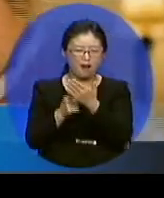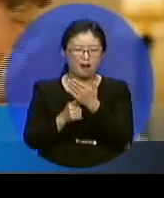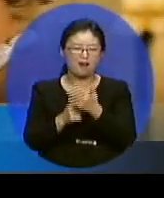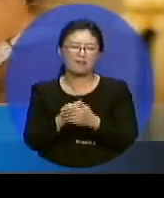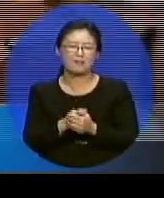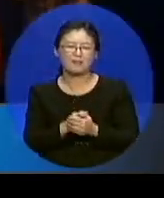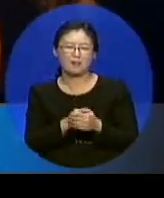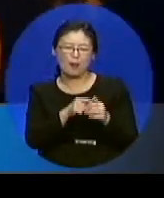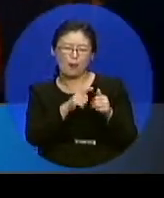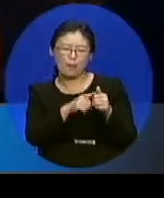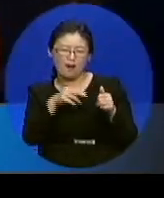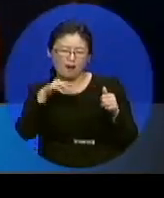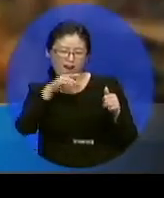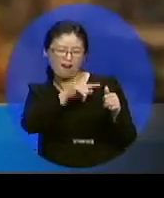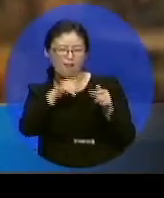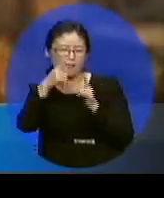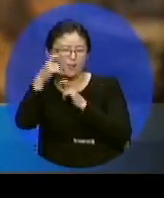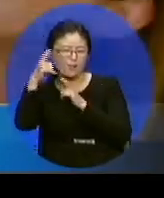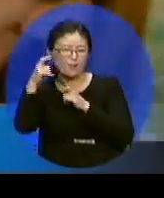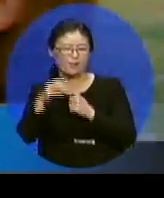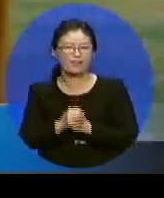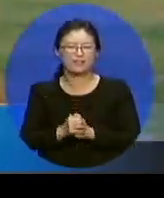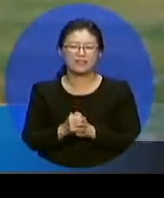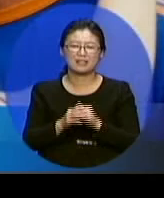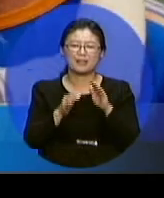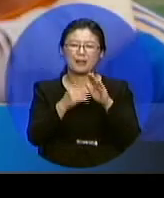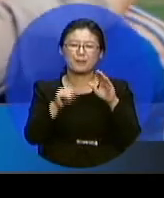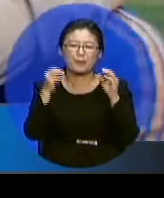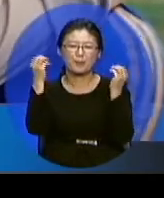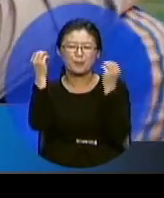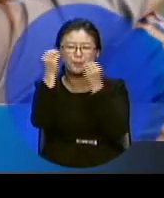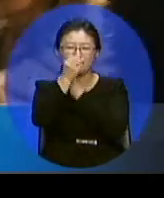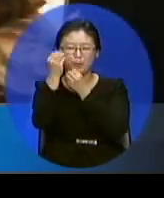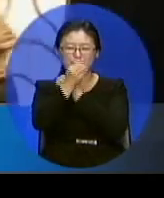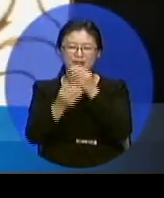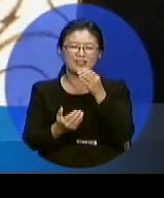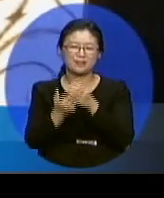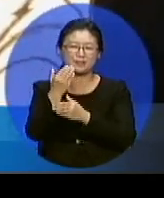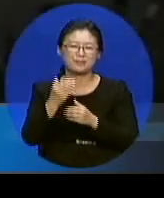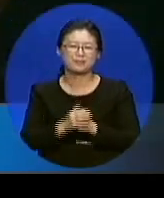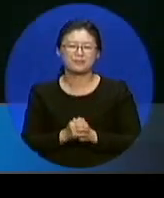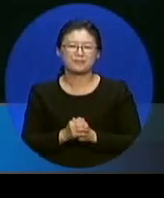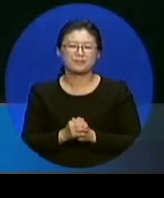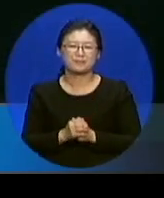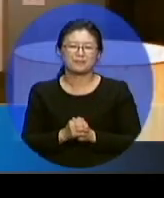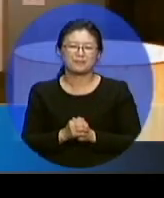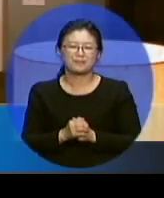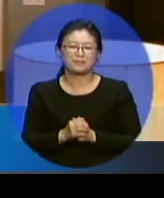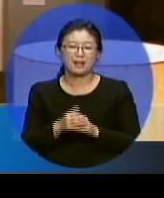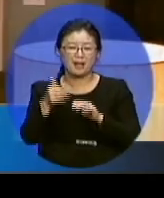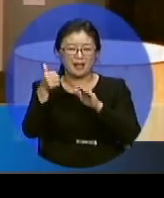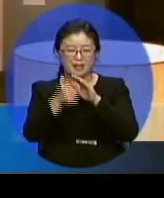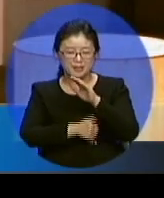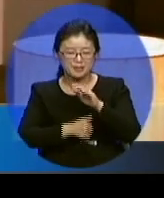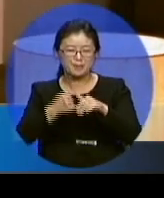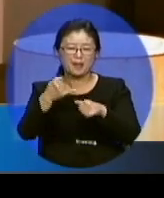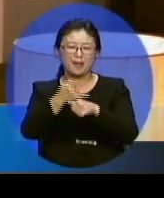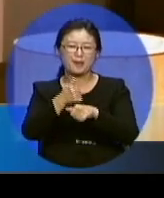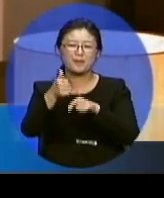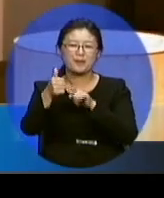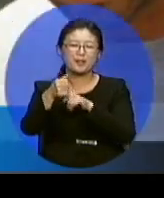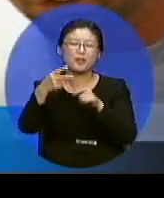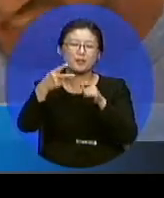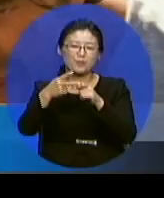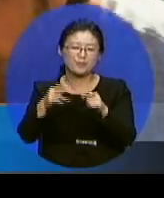향한 육탄 공세를 퍼붓고 가족들의 오해는 더욱 깊어만 가는데 실패한 연애 고수들의 두 번째 사랑을